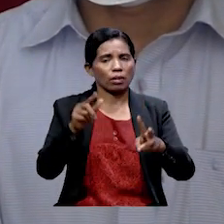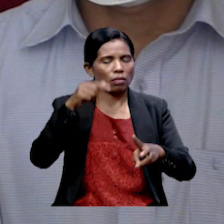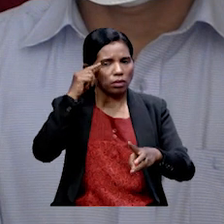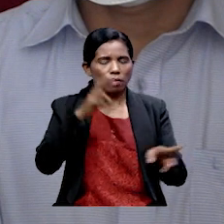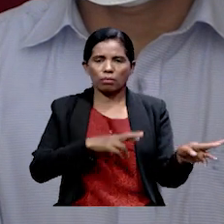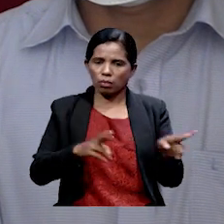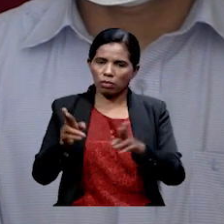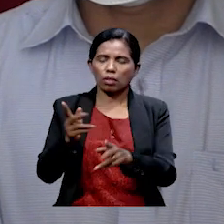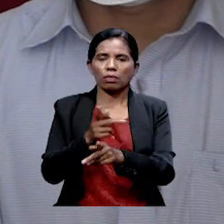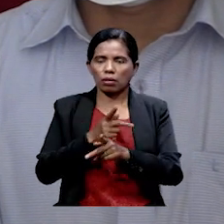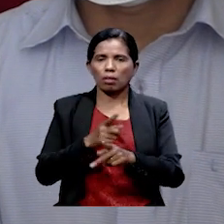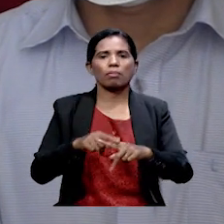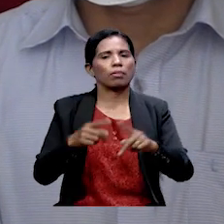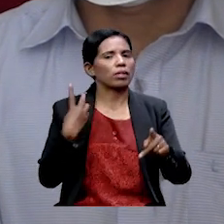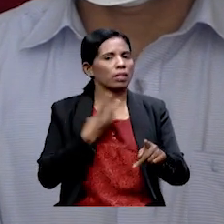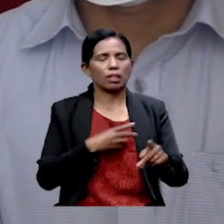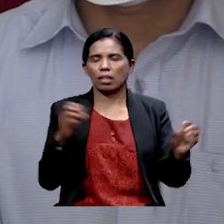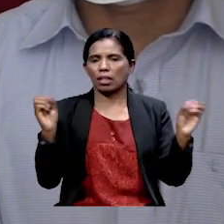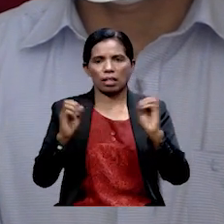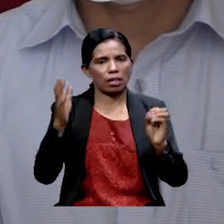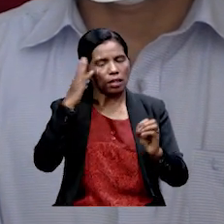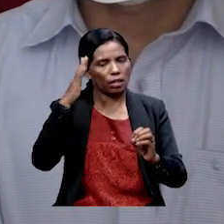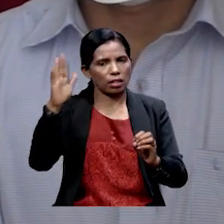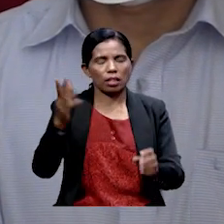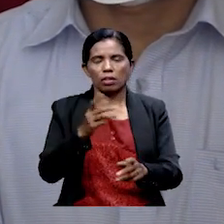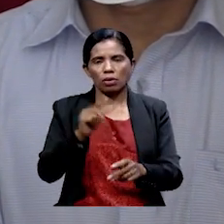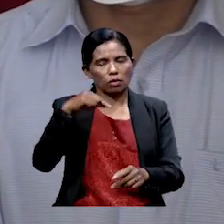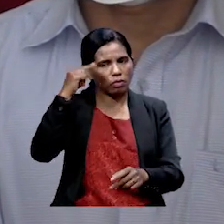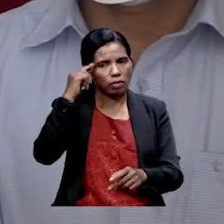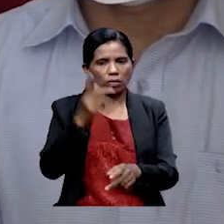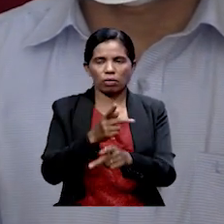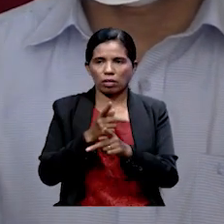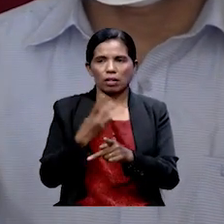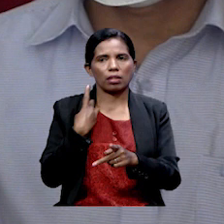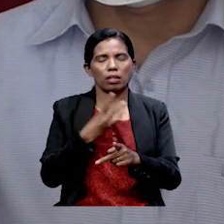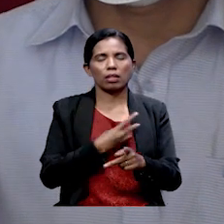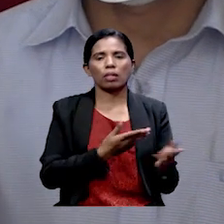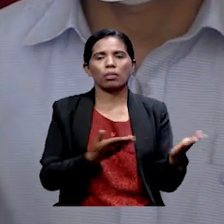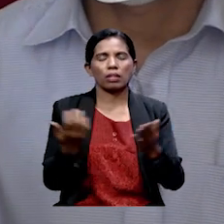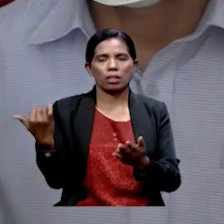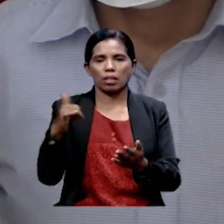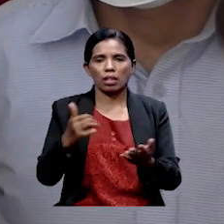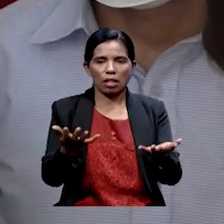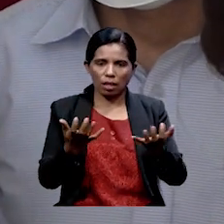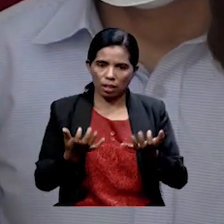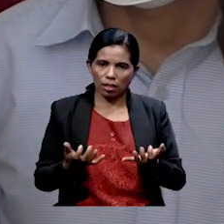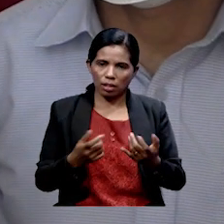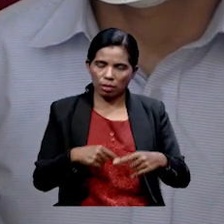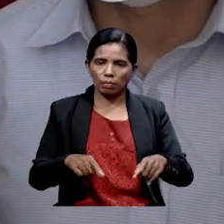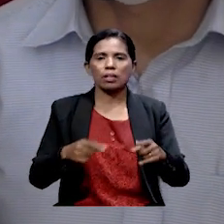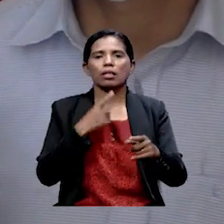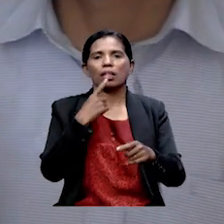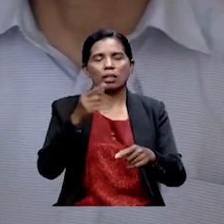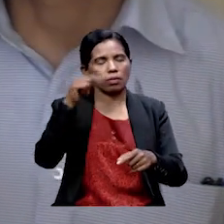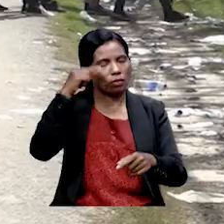asigura. Mai be ita malah hati ne asigura, hati ne gubernur ne asigura ne. Ita lori ita ne hakara ke depois gubernur masalah apa lagi? Ne lah bela. Ne